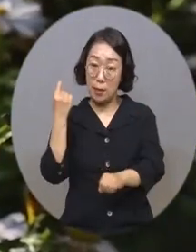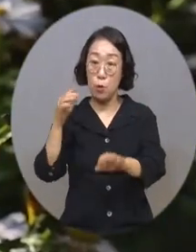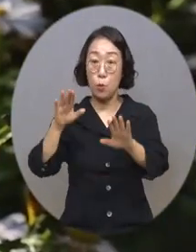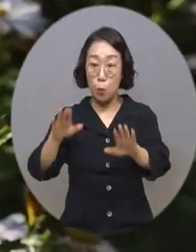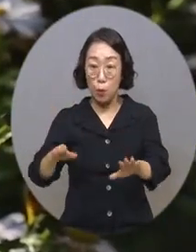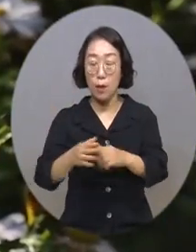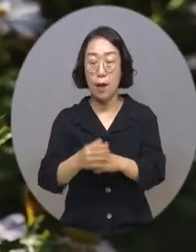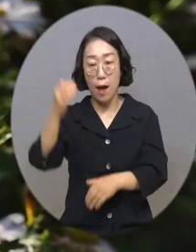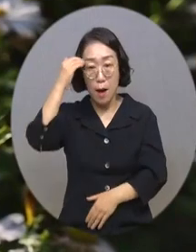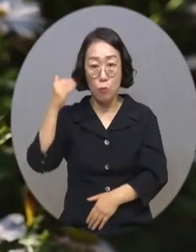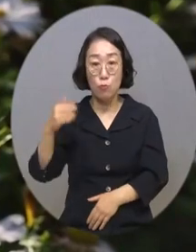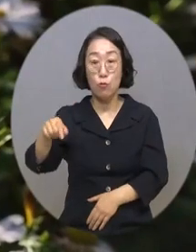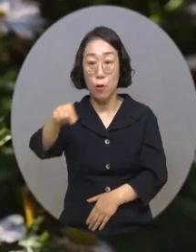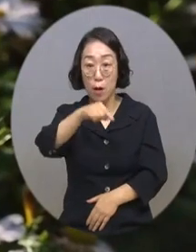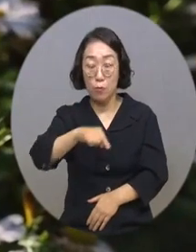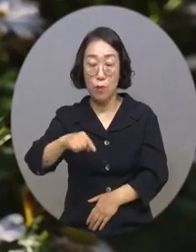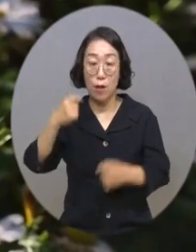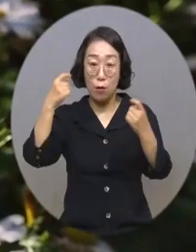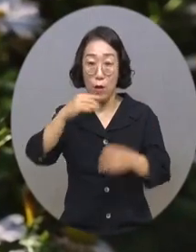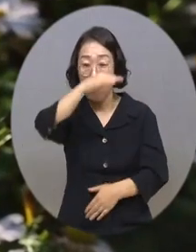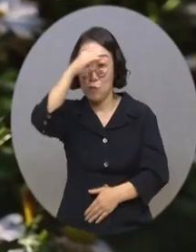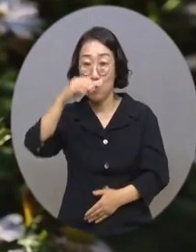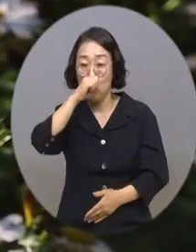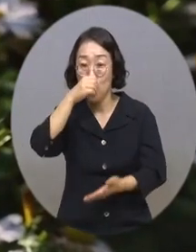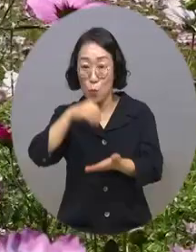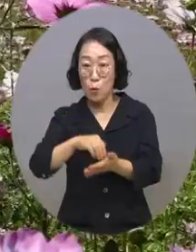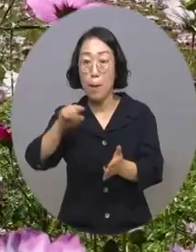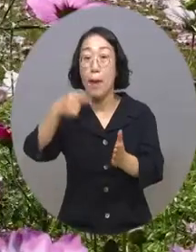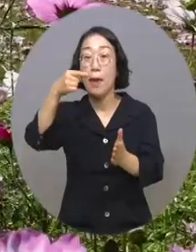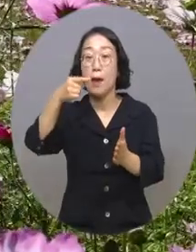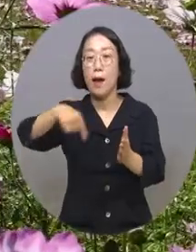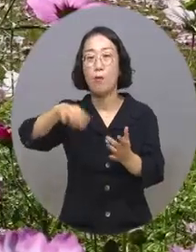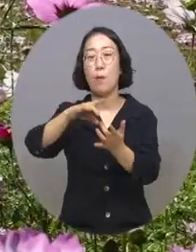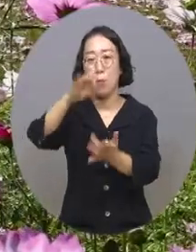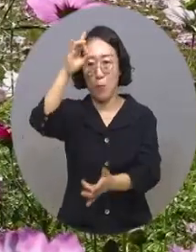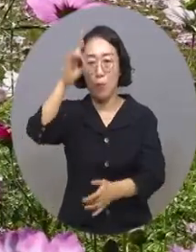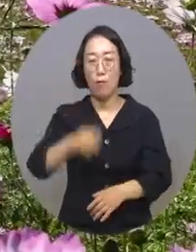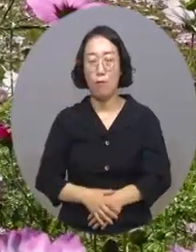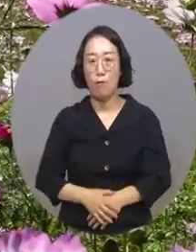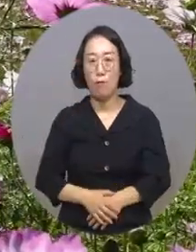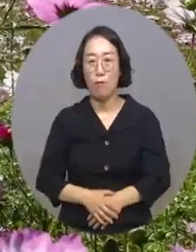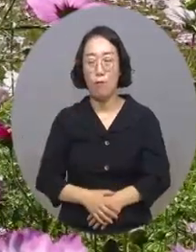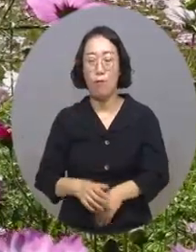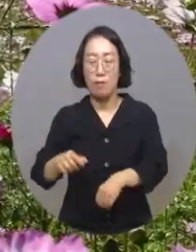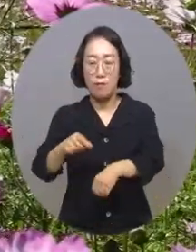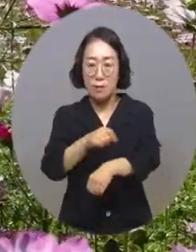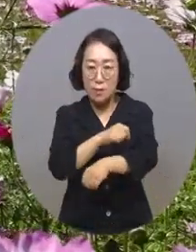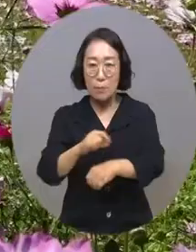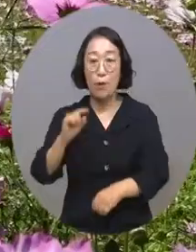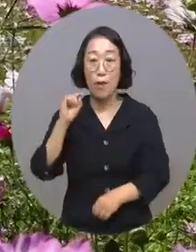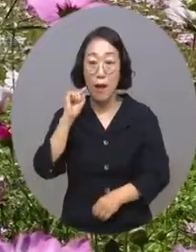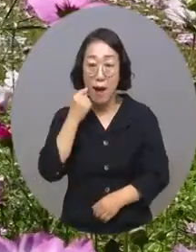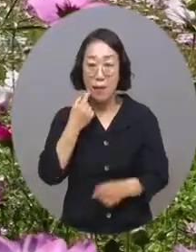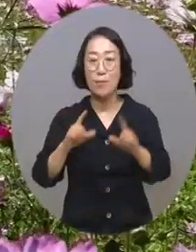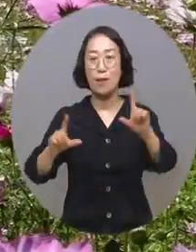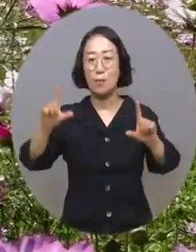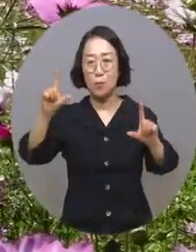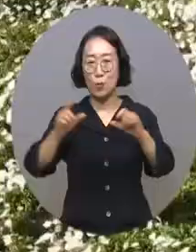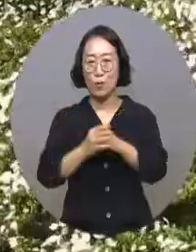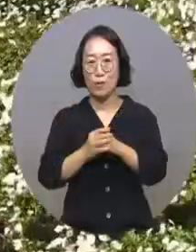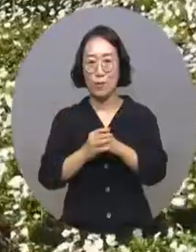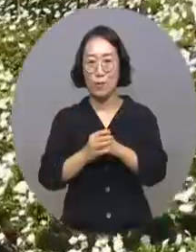올해에는 한국관광 백선에 꼽히기도 했습니다. 구절초 지방정원만이 가지고 있는 아름다운 경관과